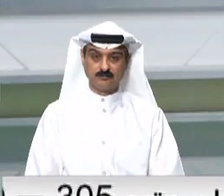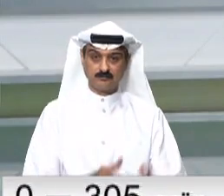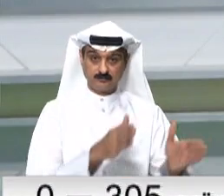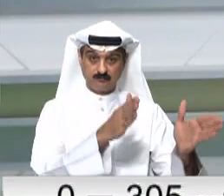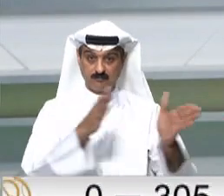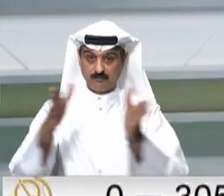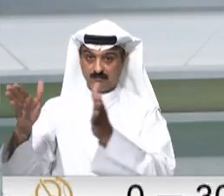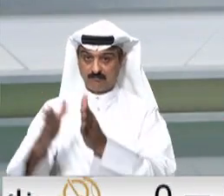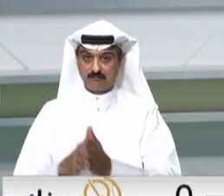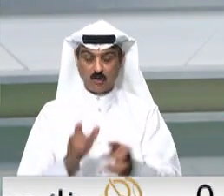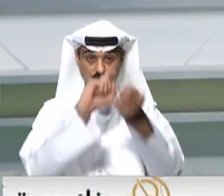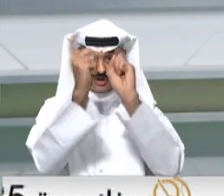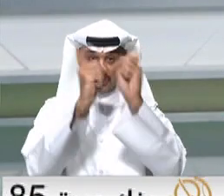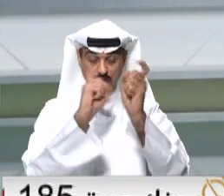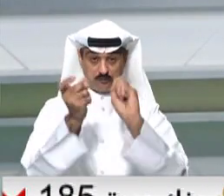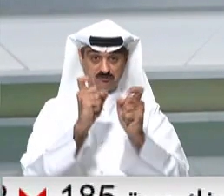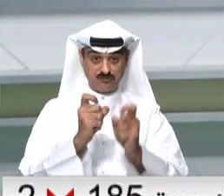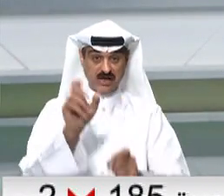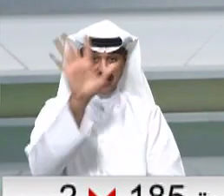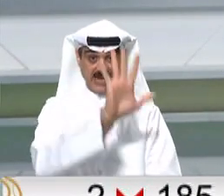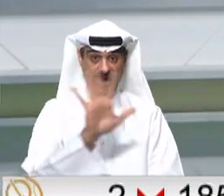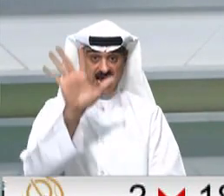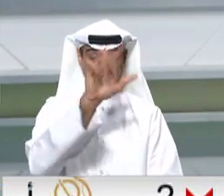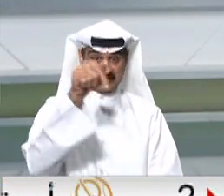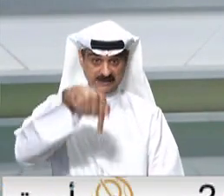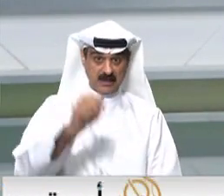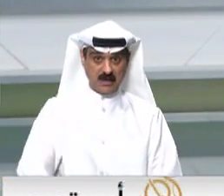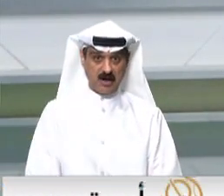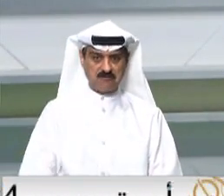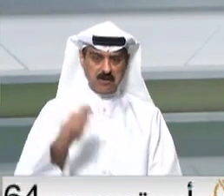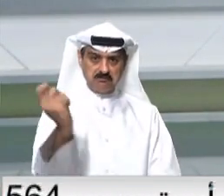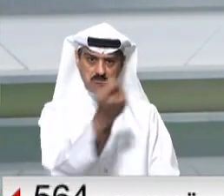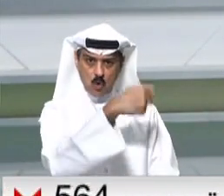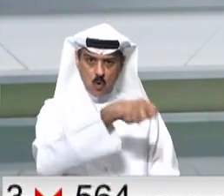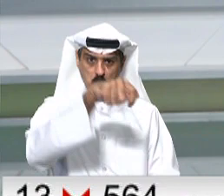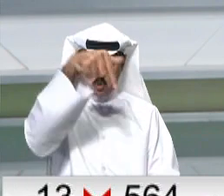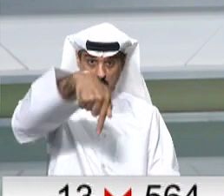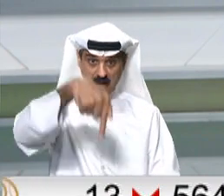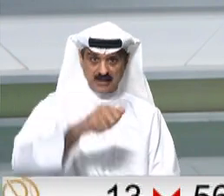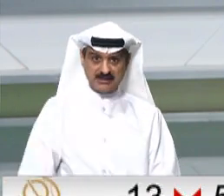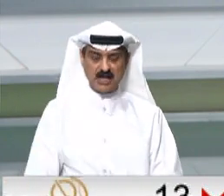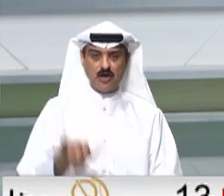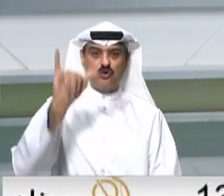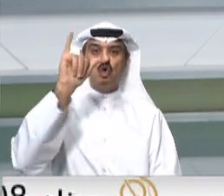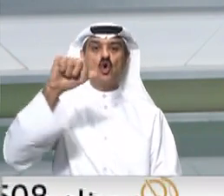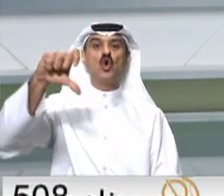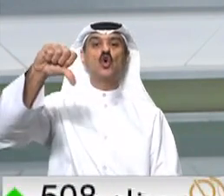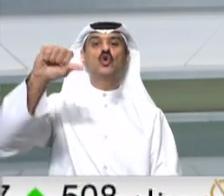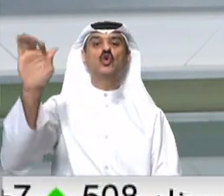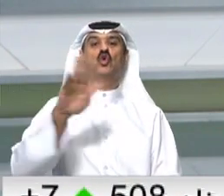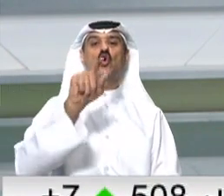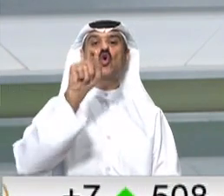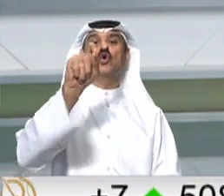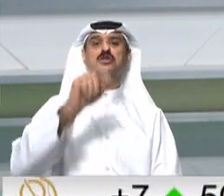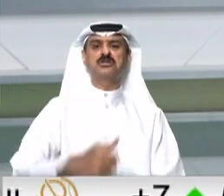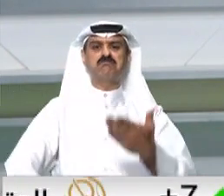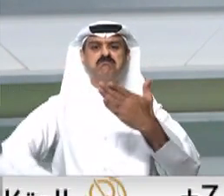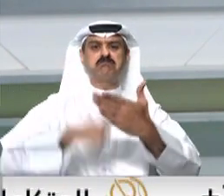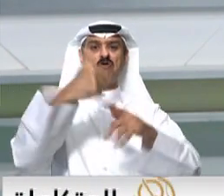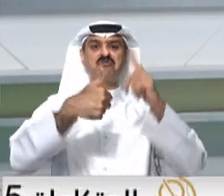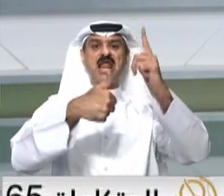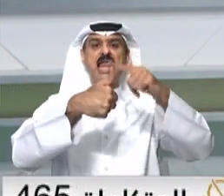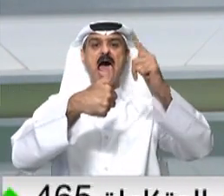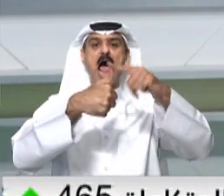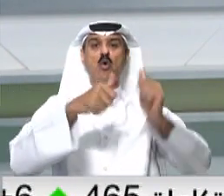ما زلنا مع الإنجازات مشاهدينا الكرام، ولكن هذه المرة مع المبارزة وبالتحديد مع يوسف الشبلون الذي حقق المركز